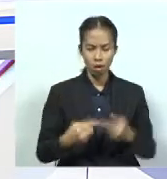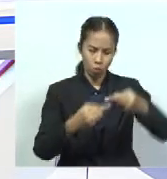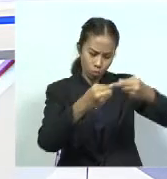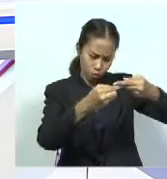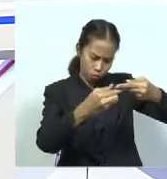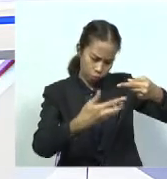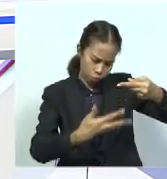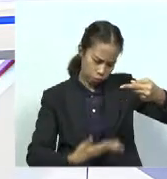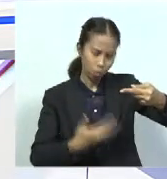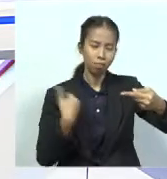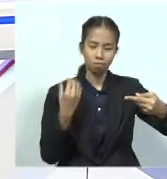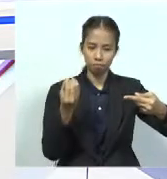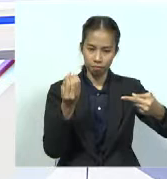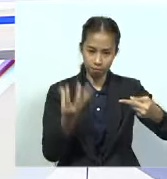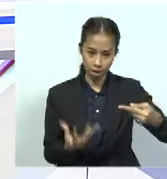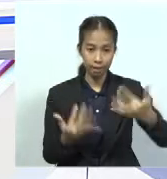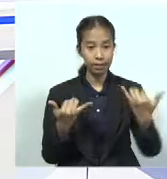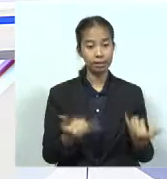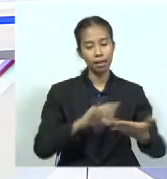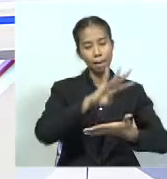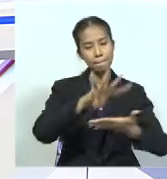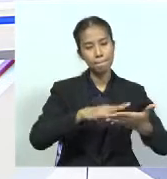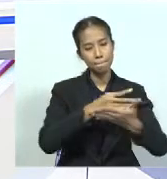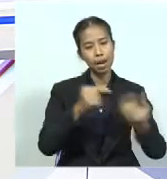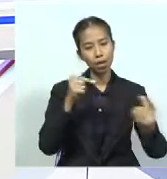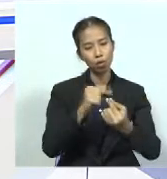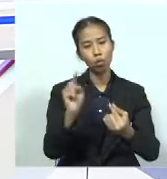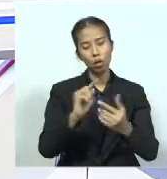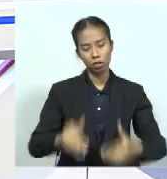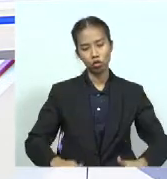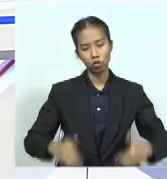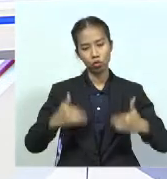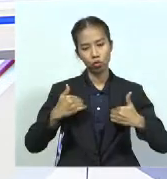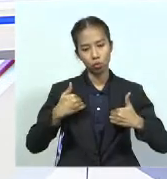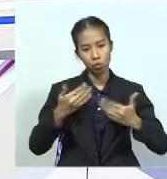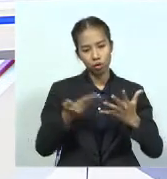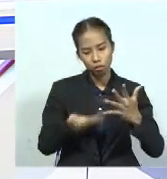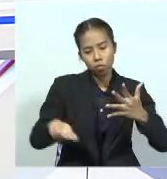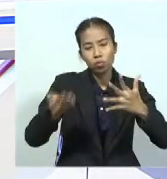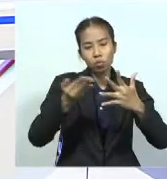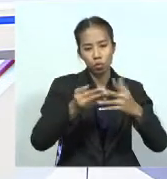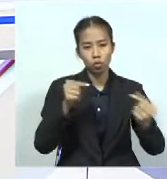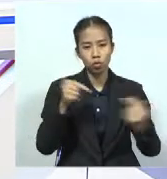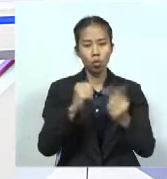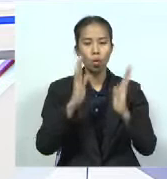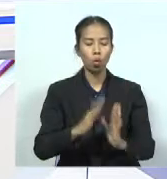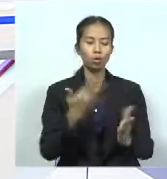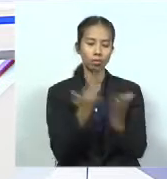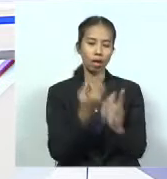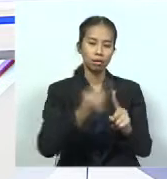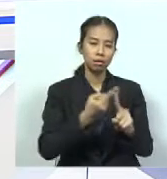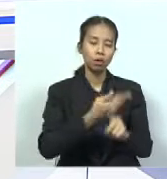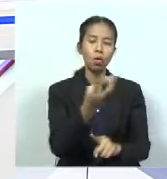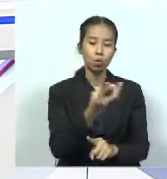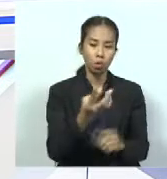ยทีเดียวโดยในส่วนของนโยบายการยกระดับคุณภาพชีวิตของผู้ที่มีรายได้น้อยตามโครงการบัตรสวัสดิการแห่งรัฐคณะรัฐม